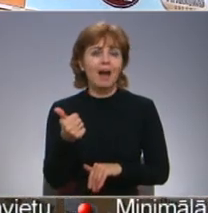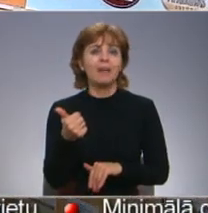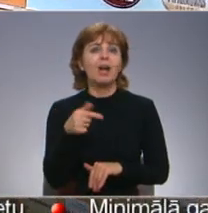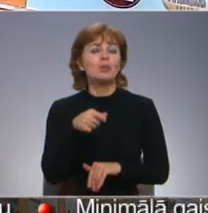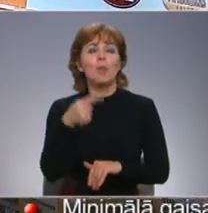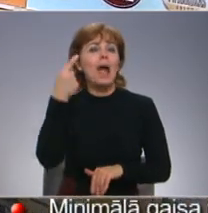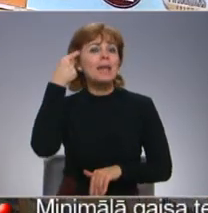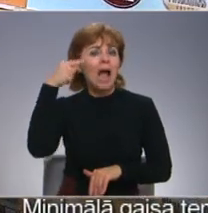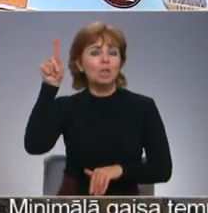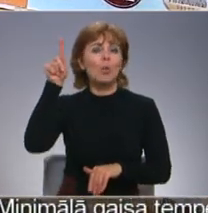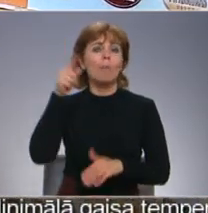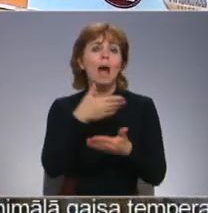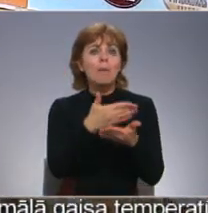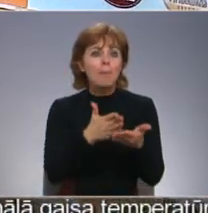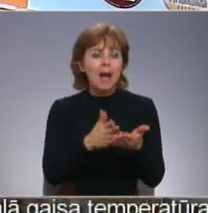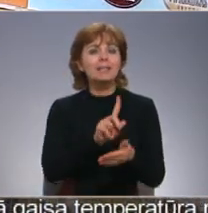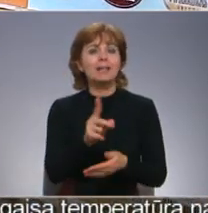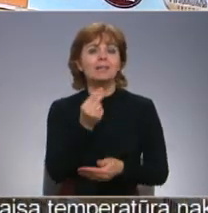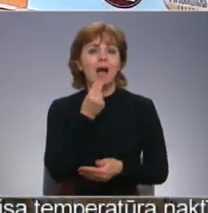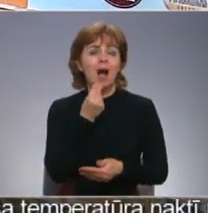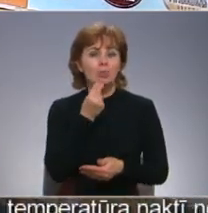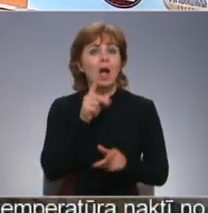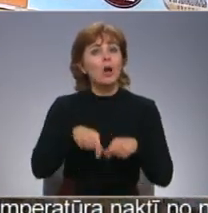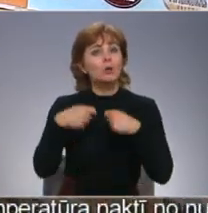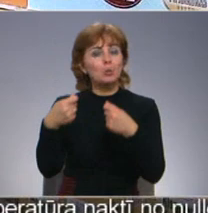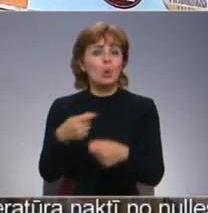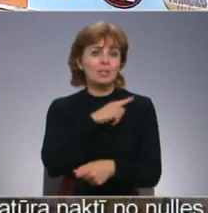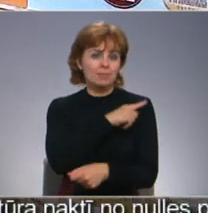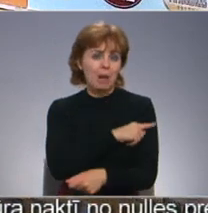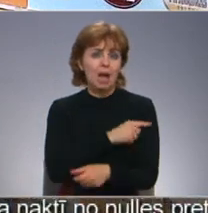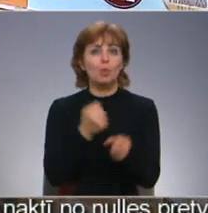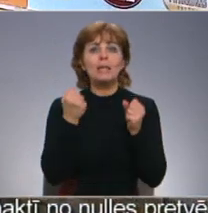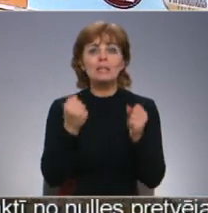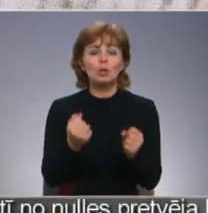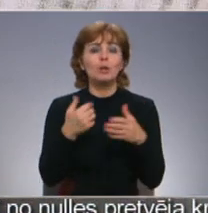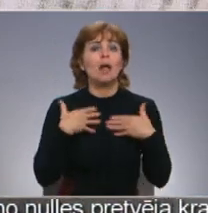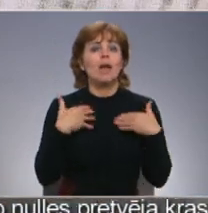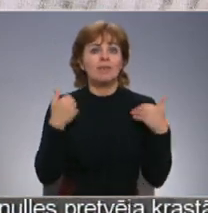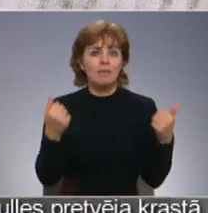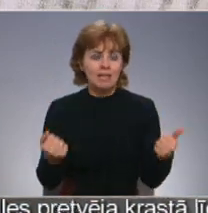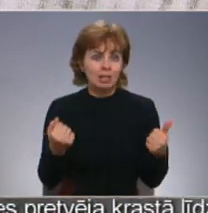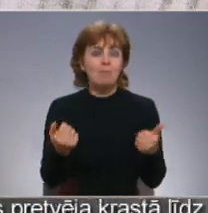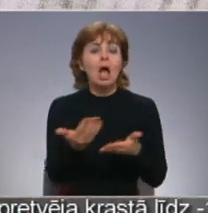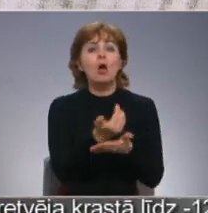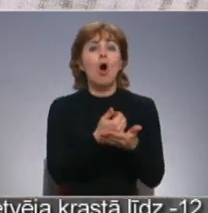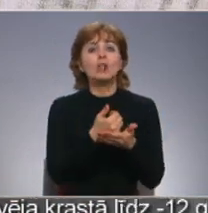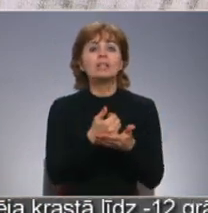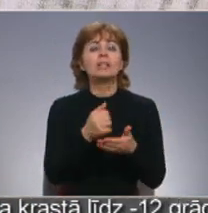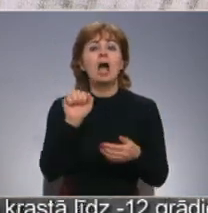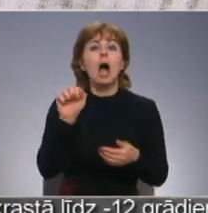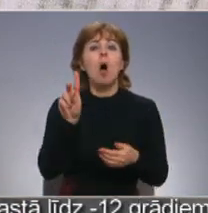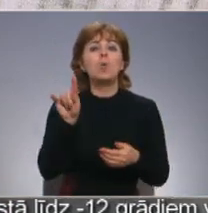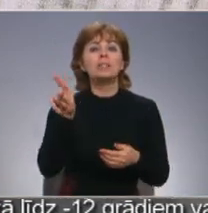to iedomāties. Maize ir jāēd, jo tas dod spēku, izturību, veselību. Kolekcionārs Jānis